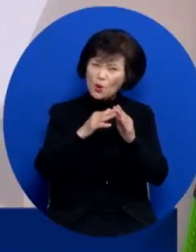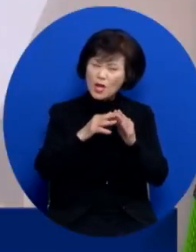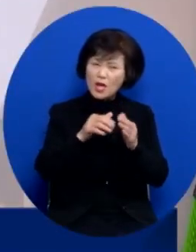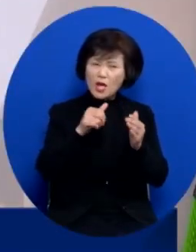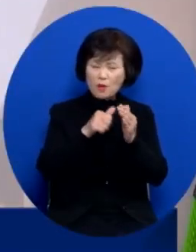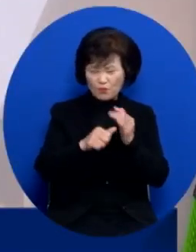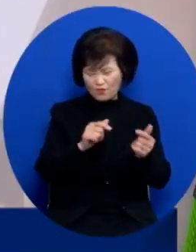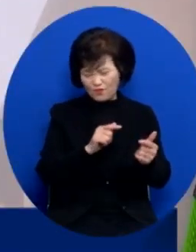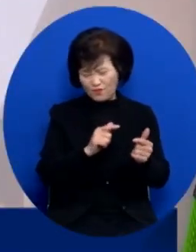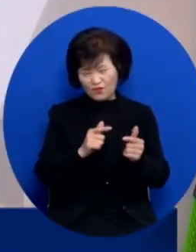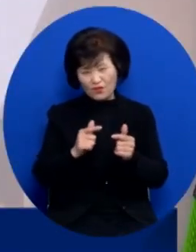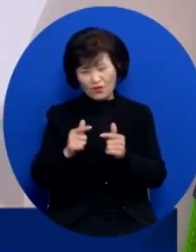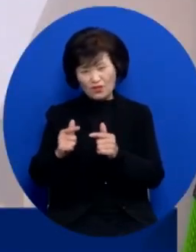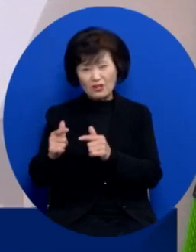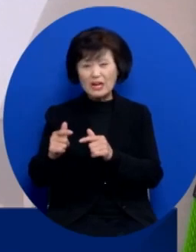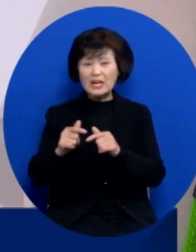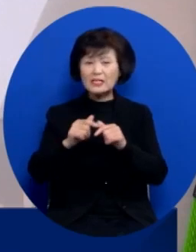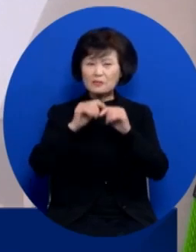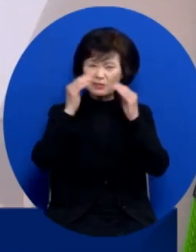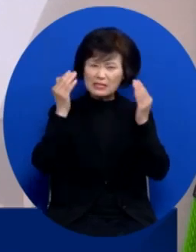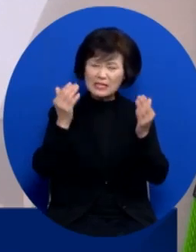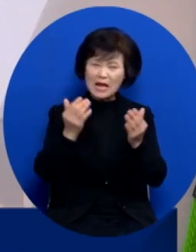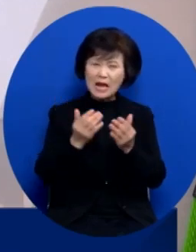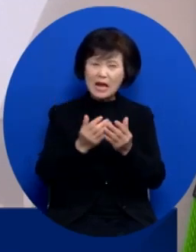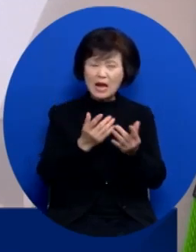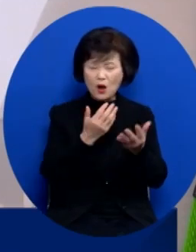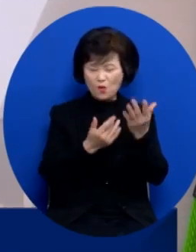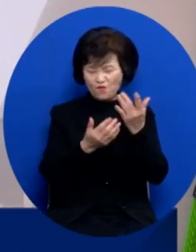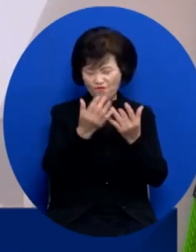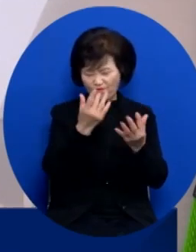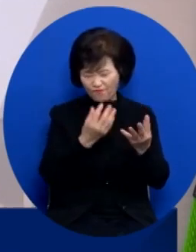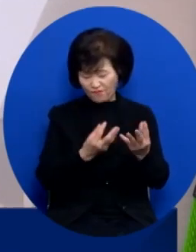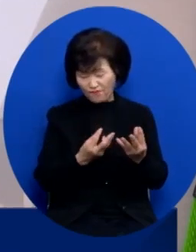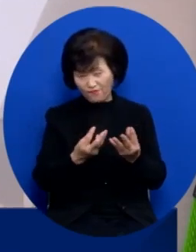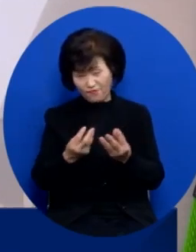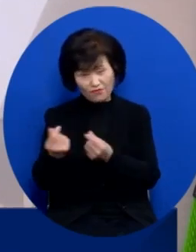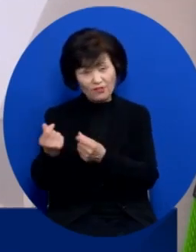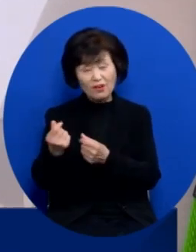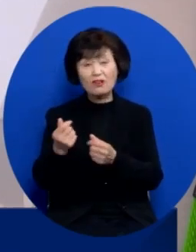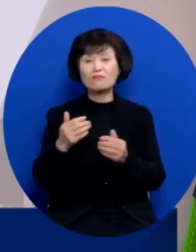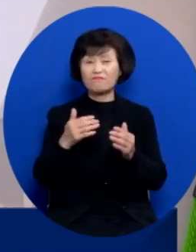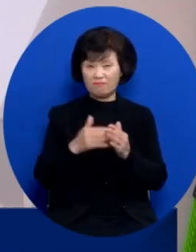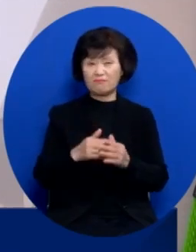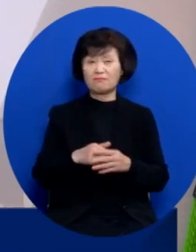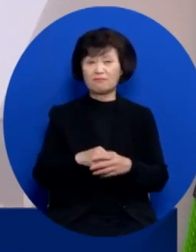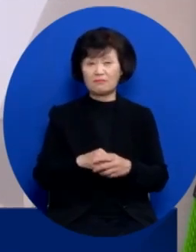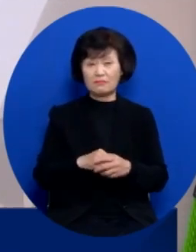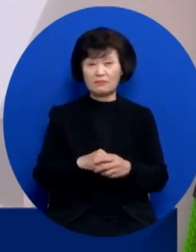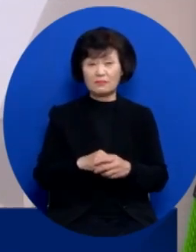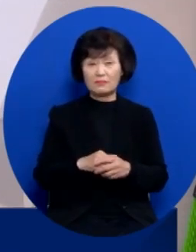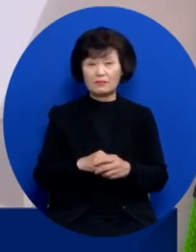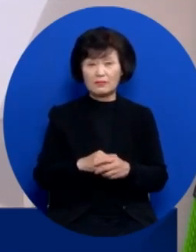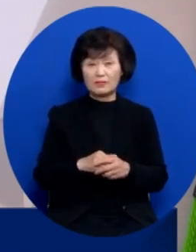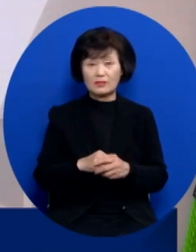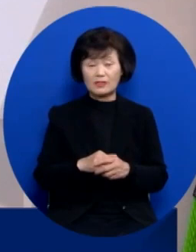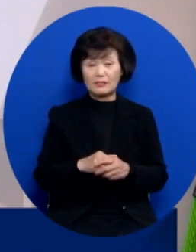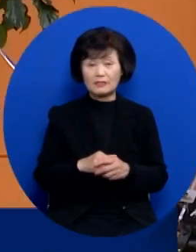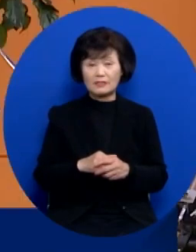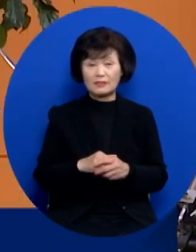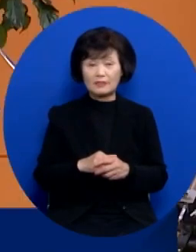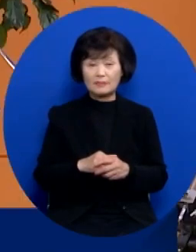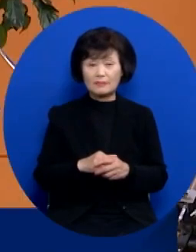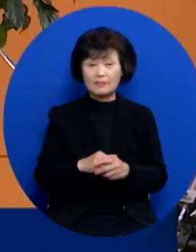교회 직기 그리고 악기 강대상부터 시작해서 모든 게 다 전소가 된 그런